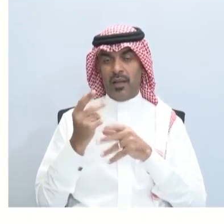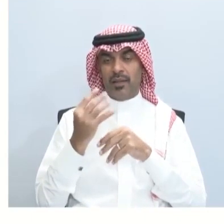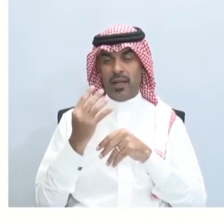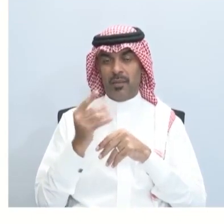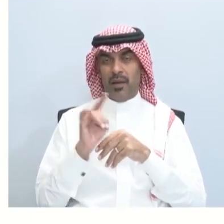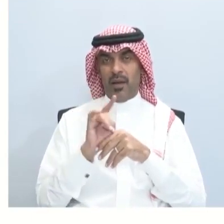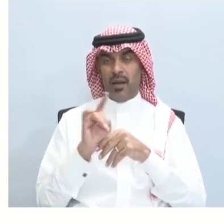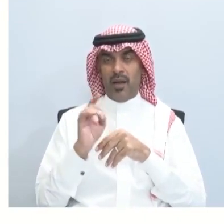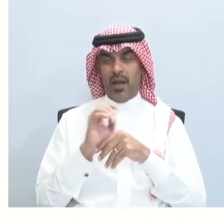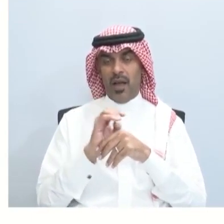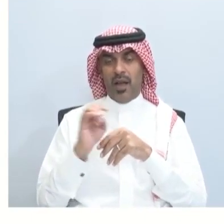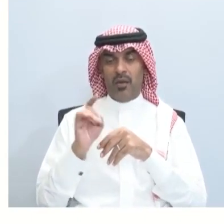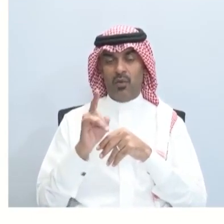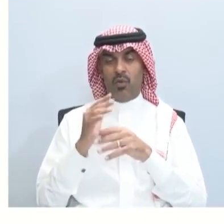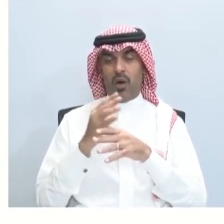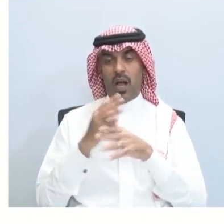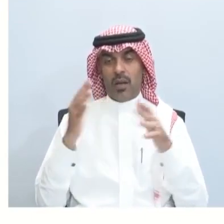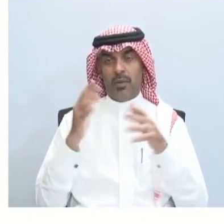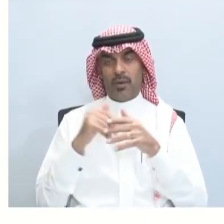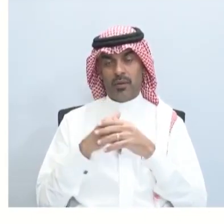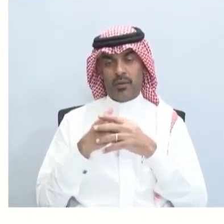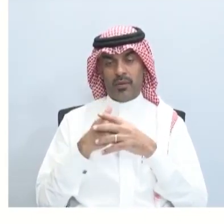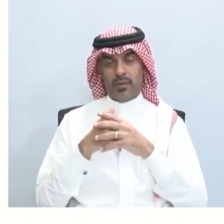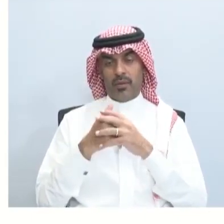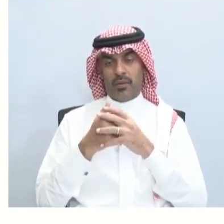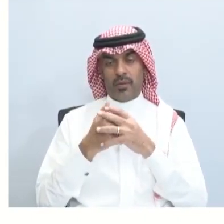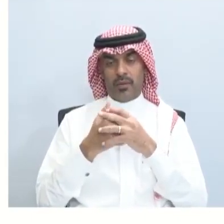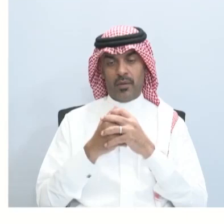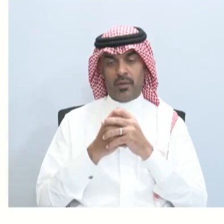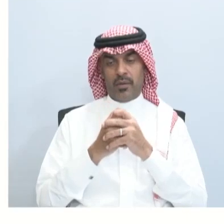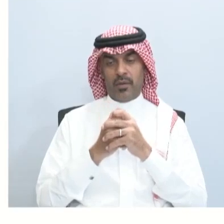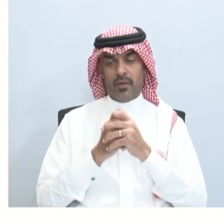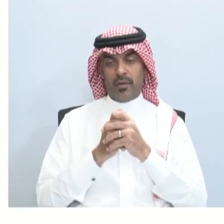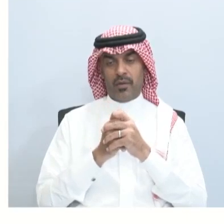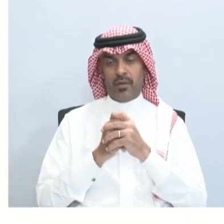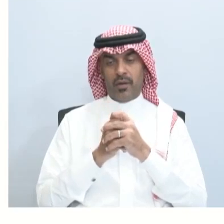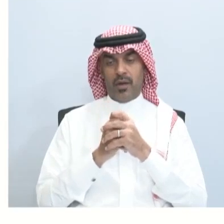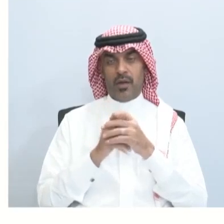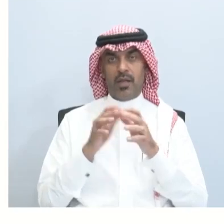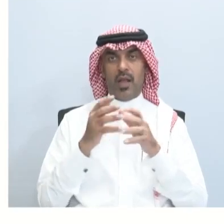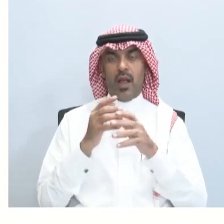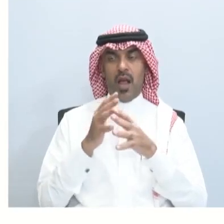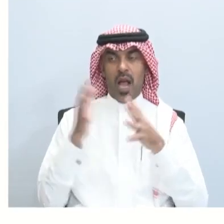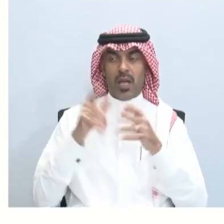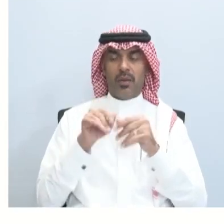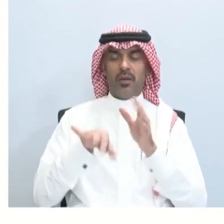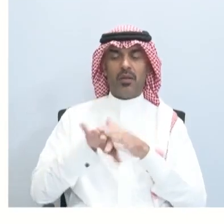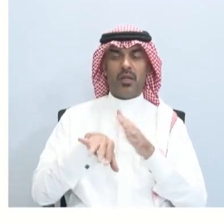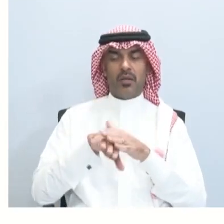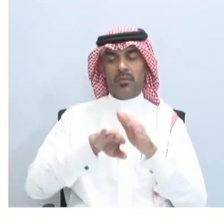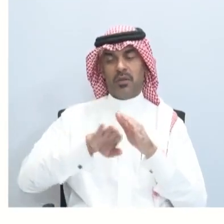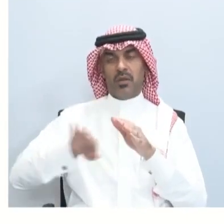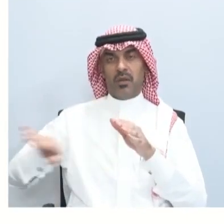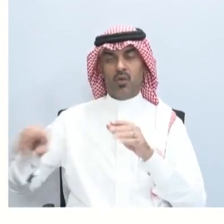الحلول الحلول هي اكبر من اربعه اذا الاكبر من اربعه على اليمين هنا نظلل هذا الخط هذه هي